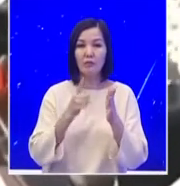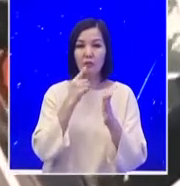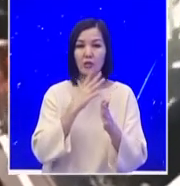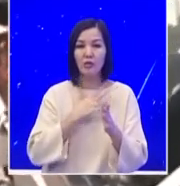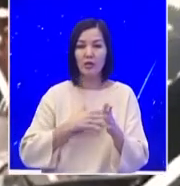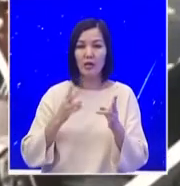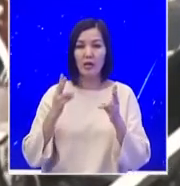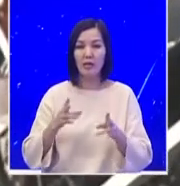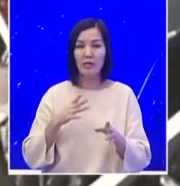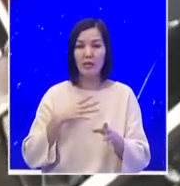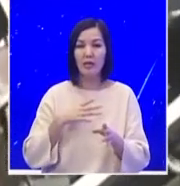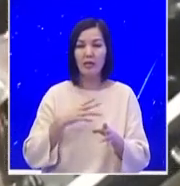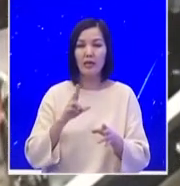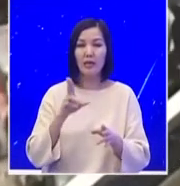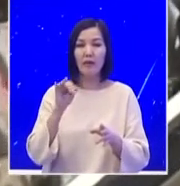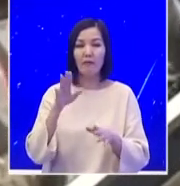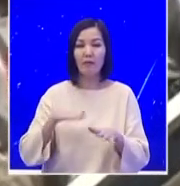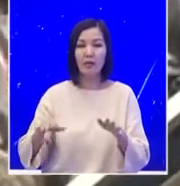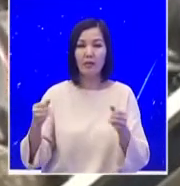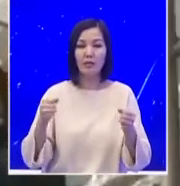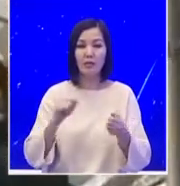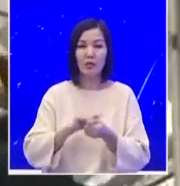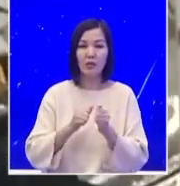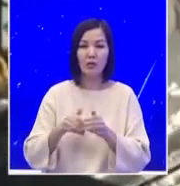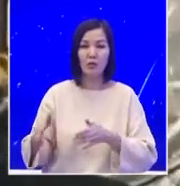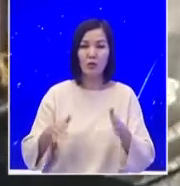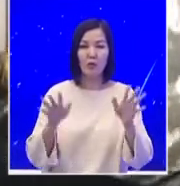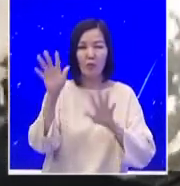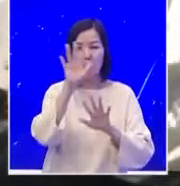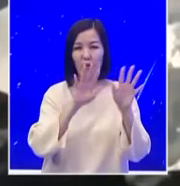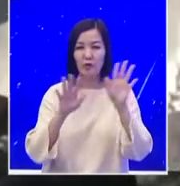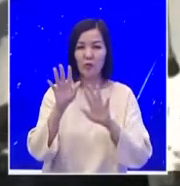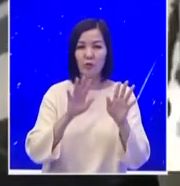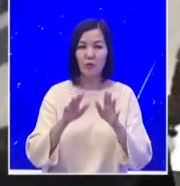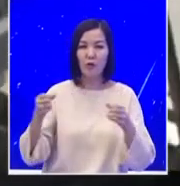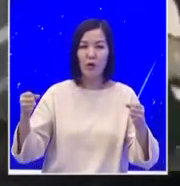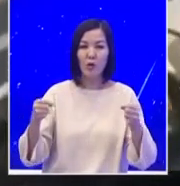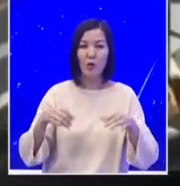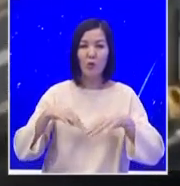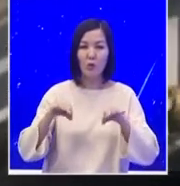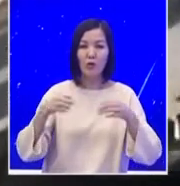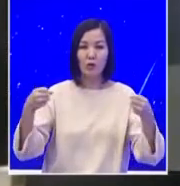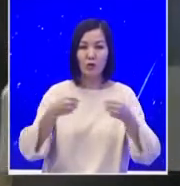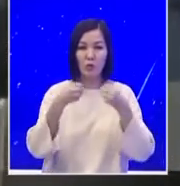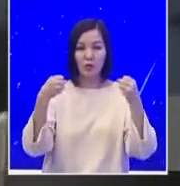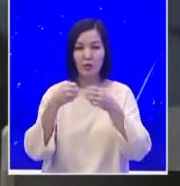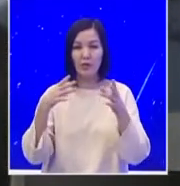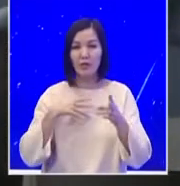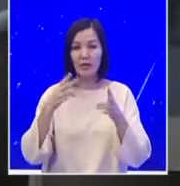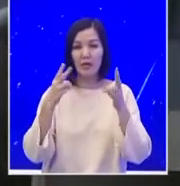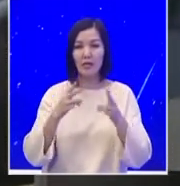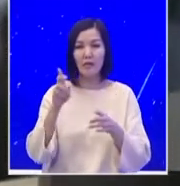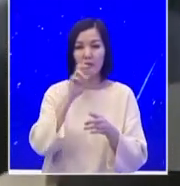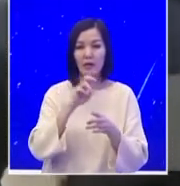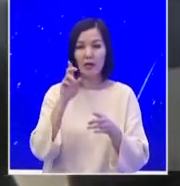ала мәлімет бойынша Квебек штатындағы тас жолда кенеттен бораннан жол көрінбей, көліктер бір-біріне соқтығысқан. Олардың арасында жанармай тиген